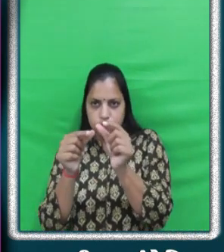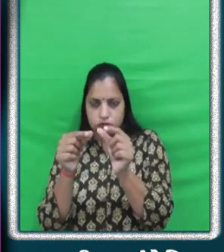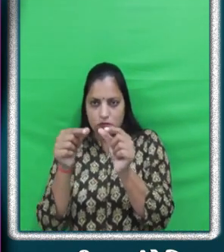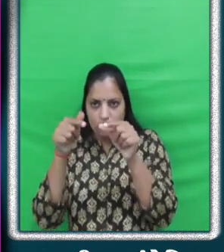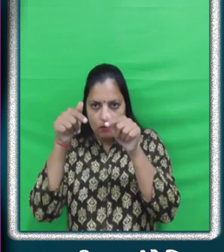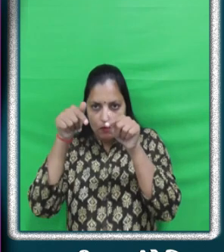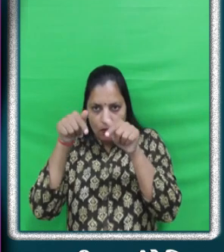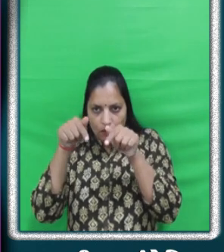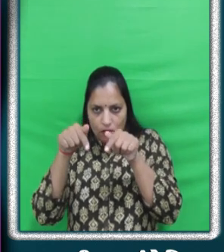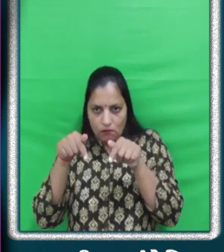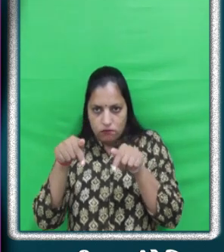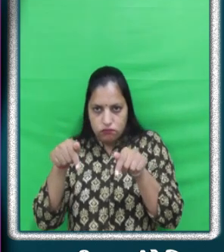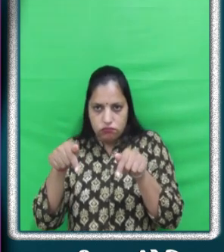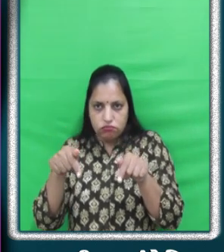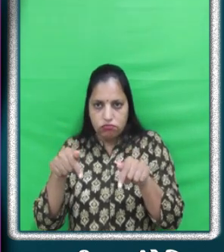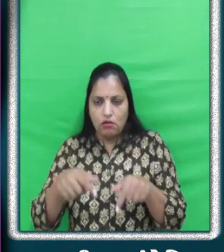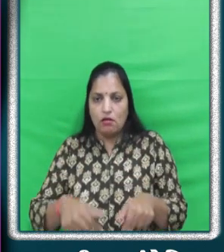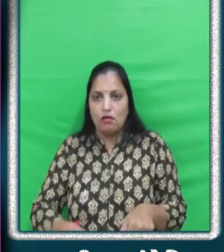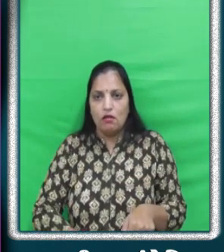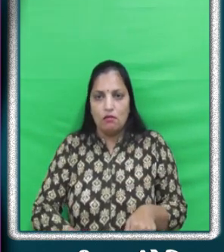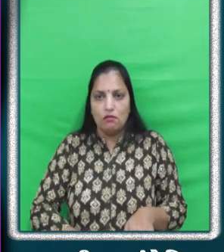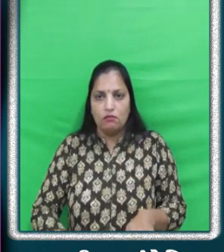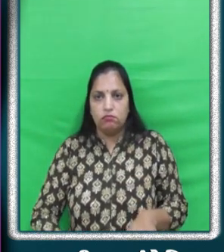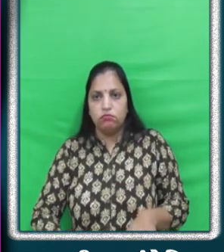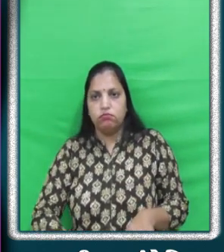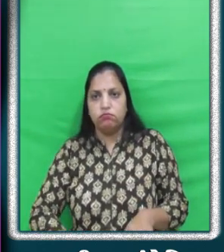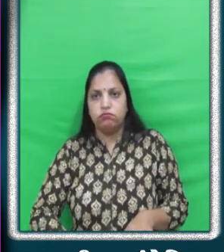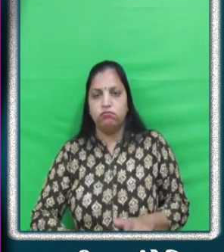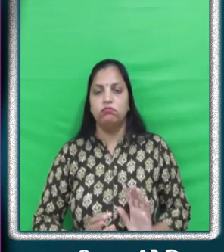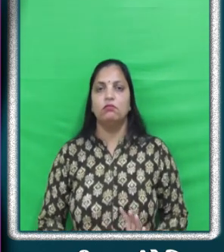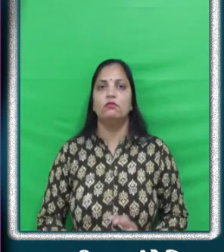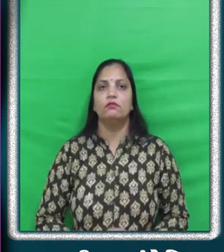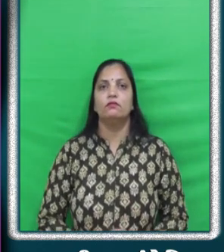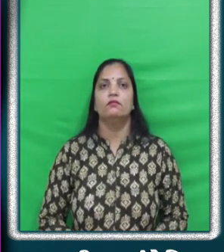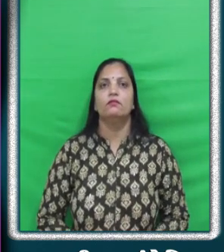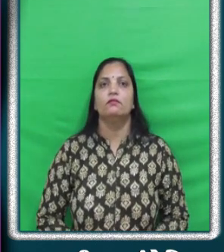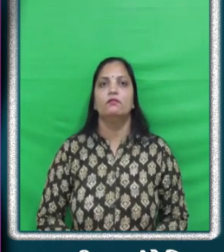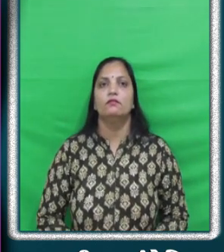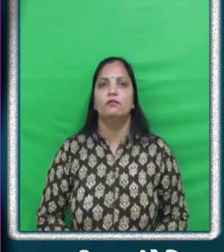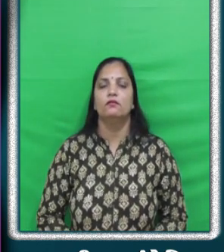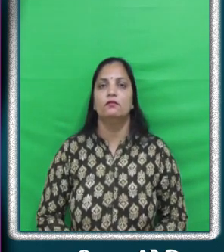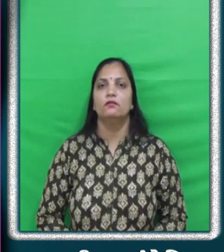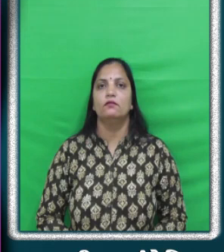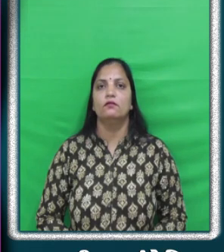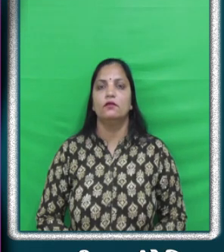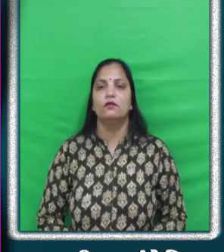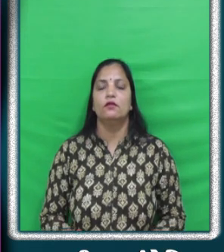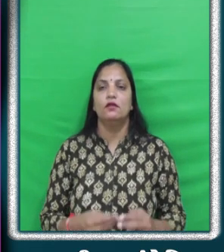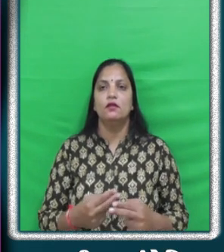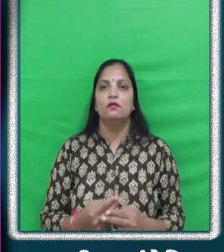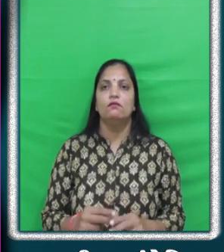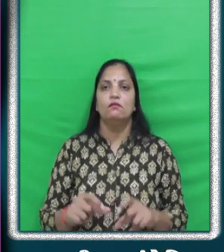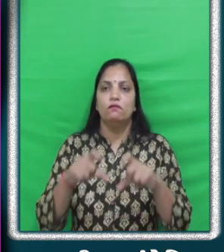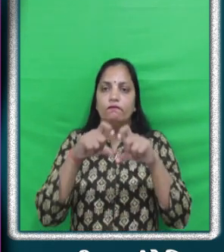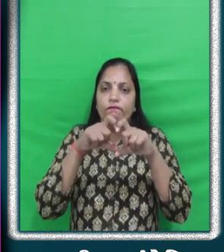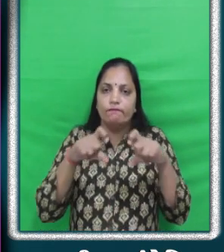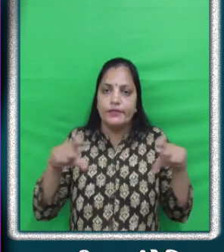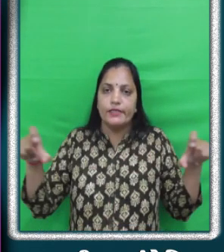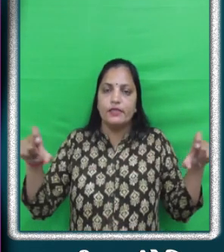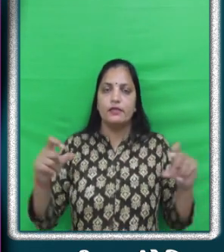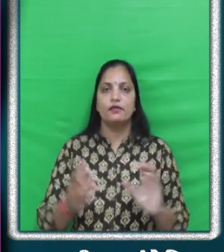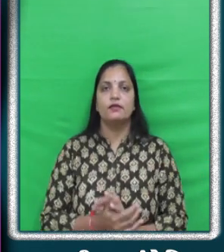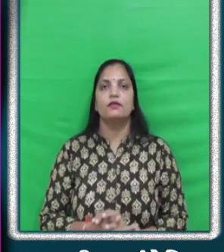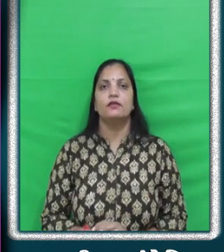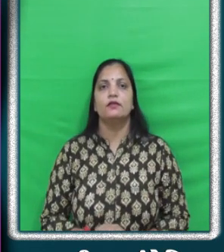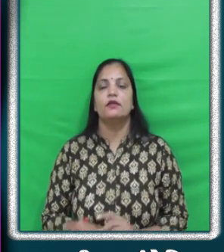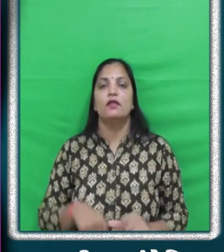છે અને મૂત્રાશય બાદ મૂત્ર માર્ગમાં ખુલે છે। હવે વાત આવી ઉત્સર્જનની વ્યાખ્યા, મનુષ્યમાં જે ઉત્સર્જન છે